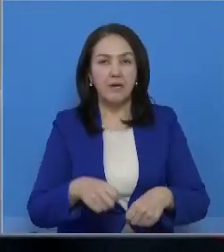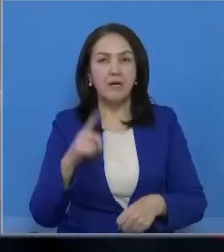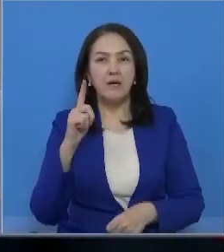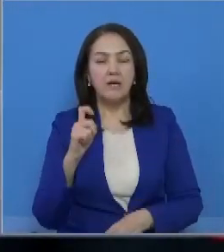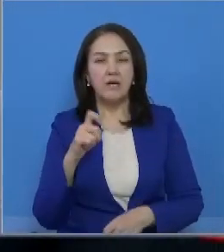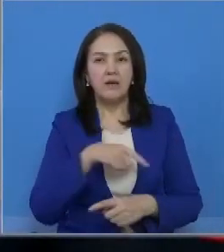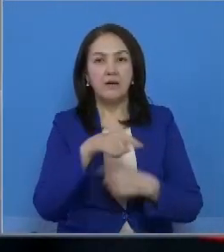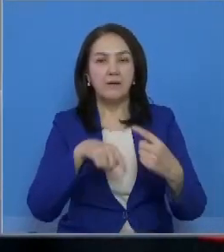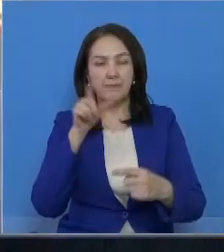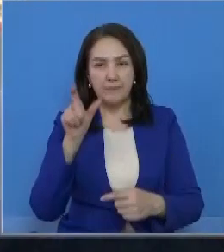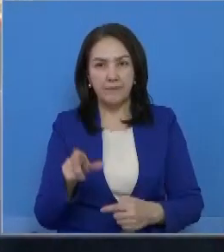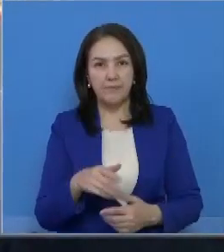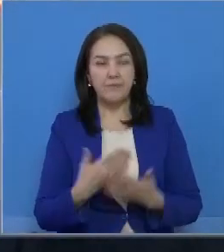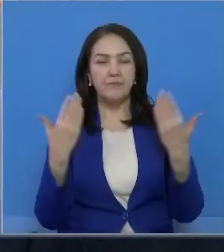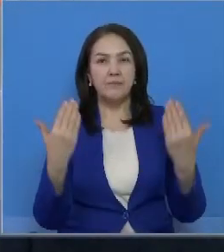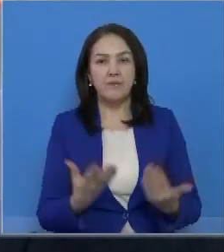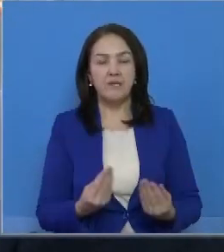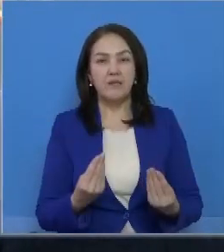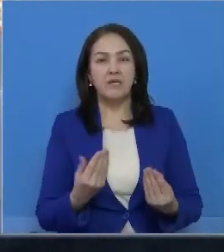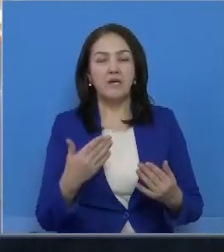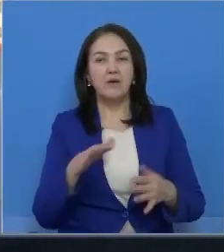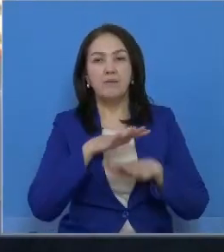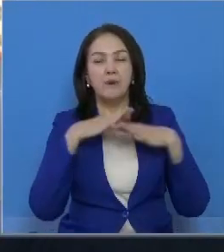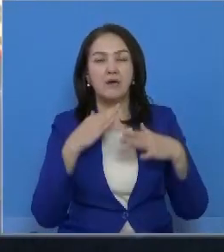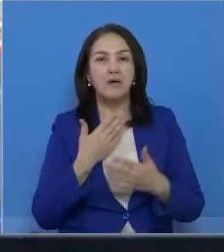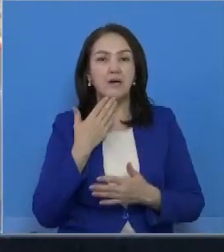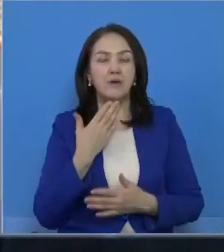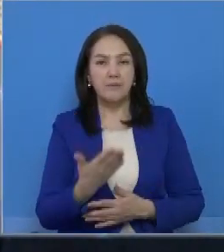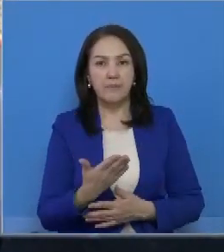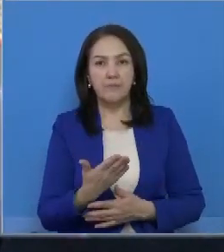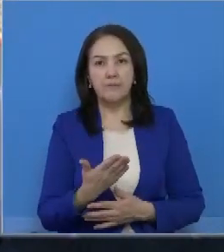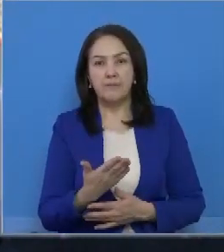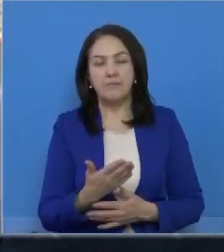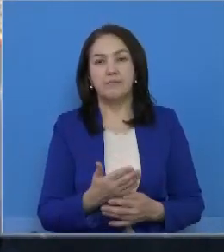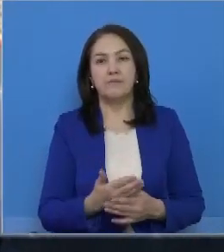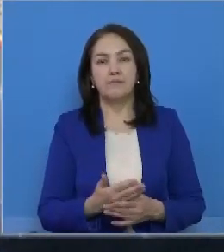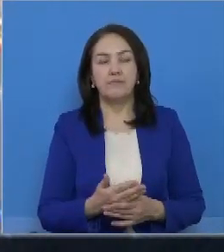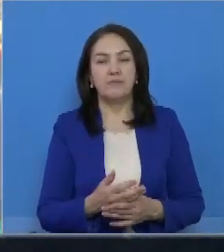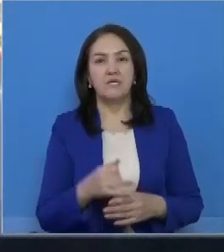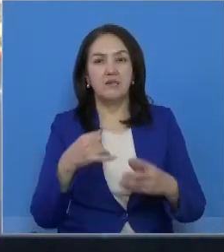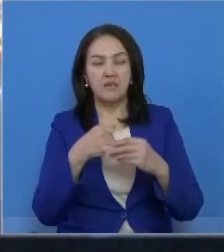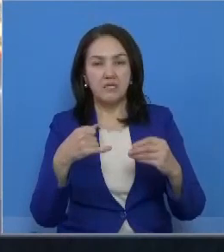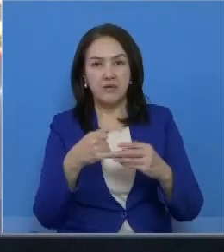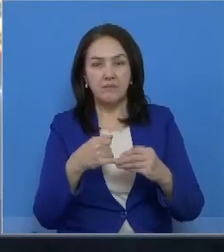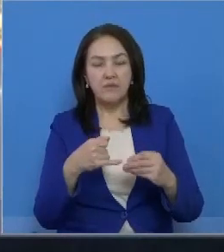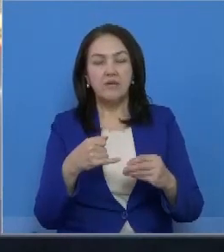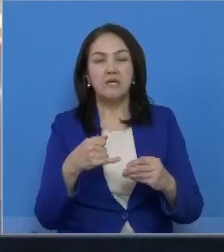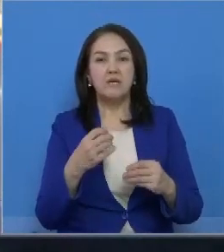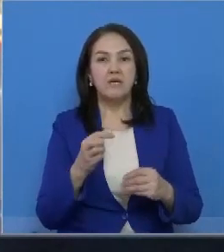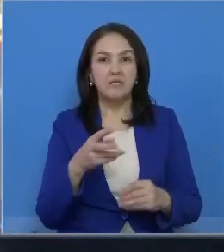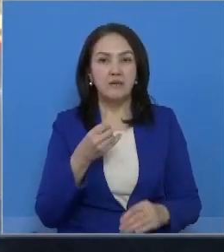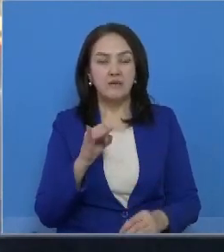100 предпринимателей на сегодняшний день большинство обращений касается сфер земельных отношений